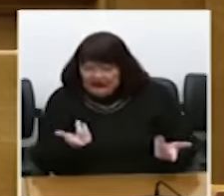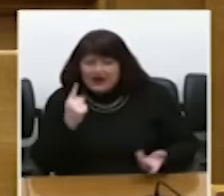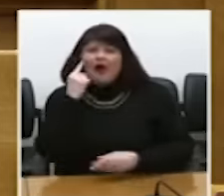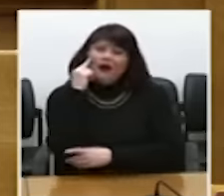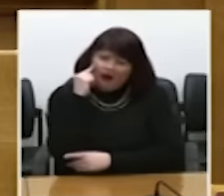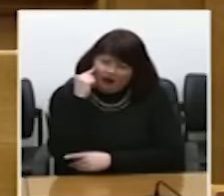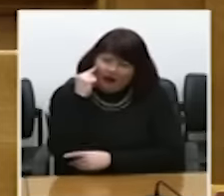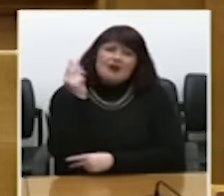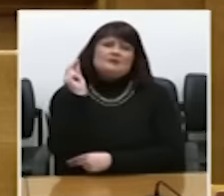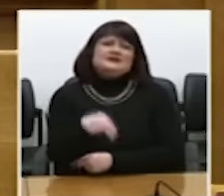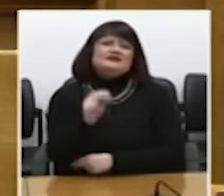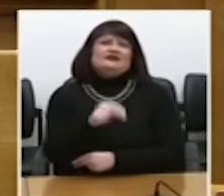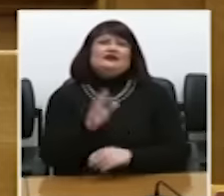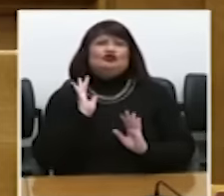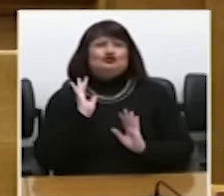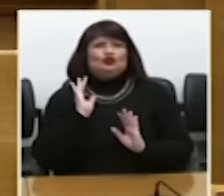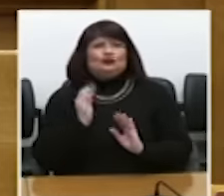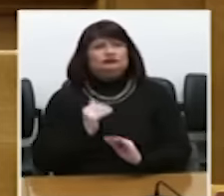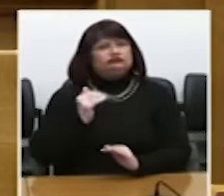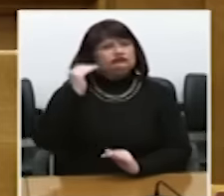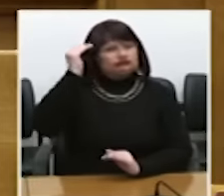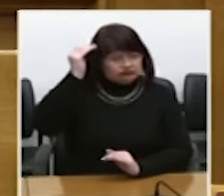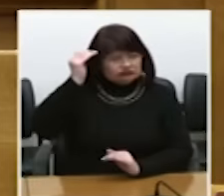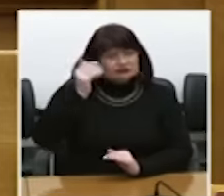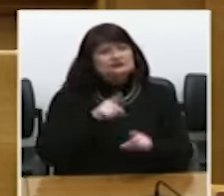που ανεβαίνουν ψηλά στην επικαιρότητα